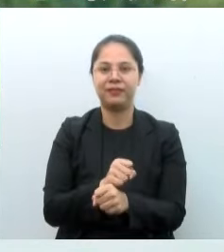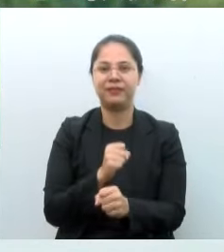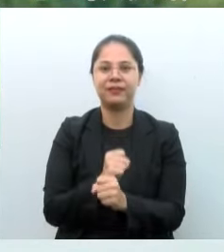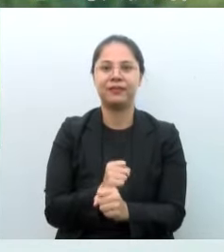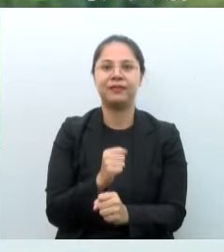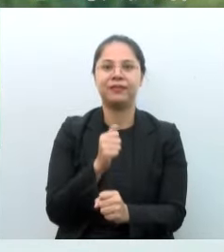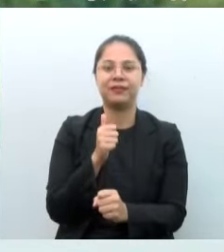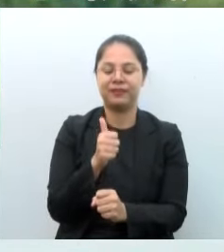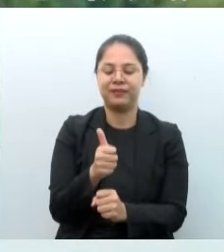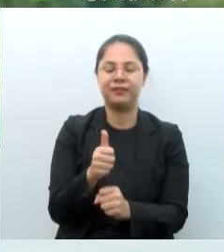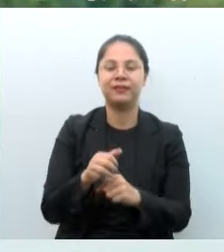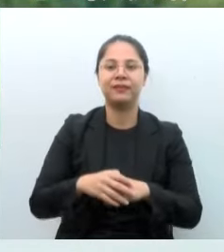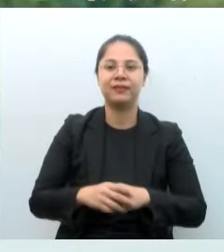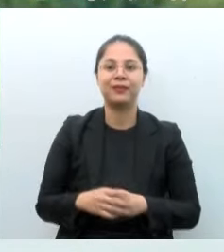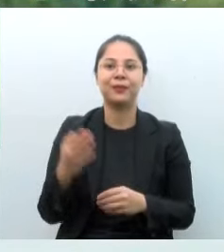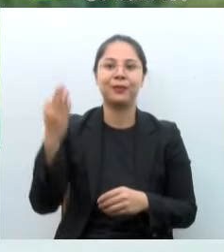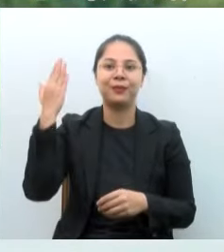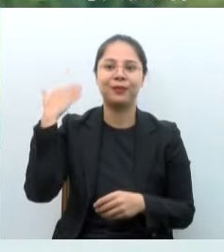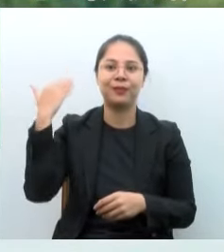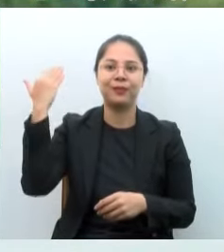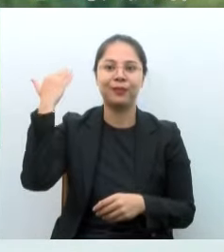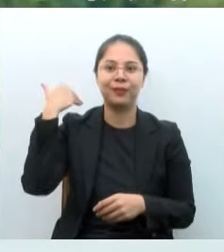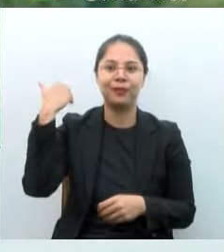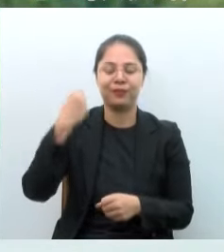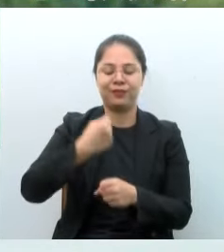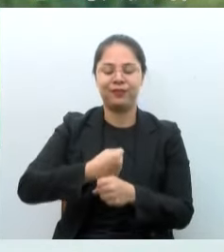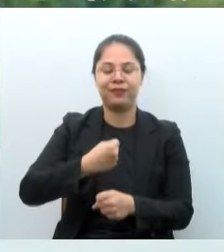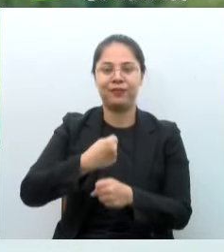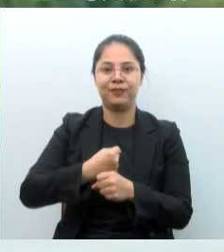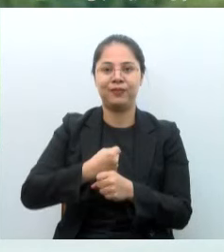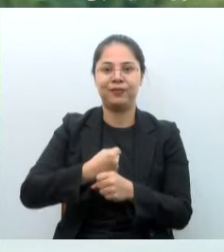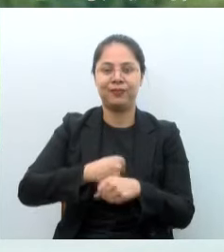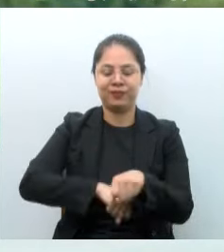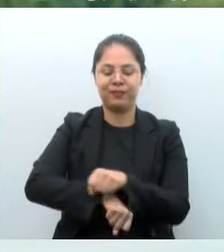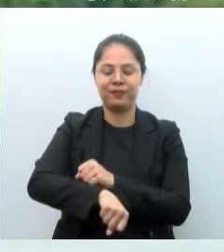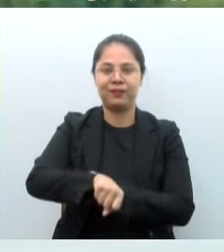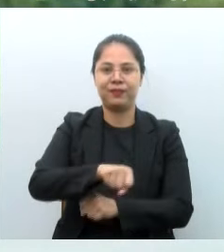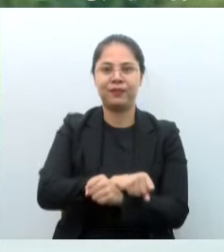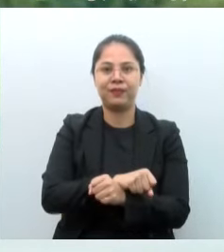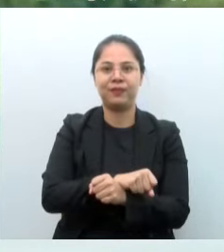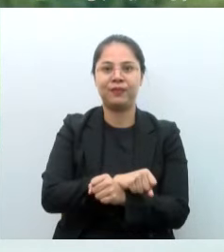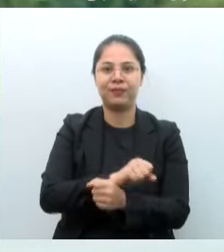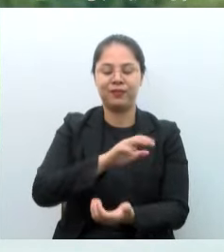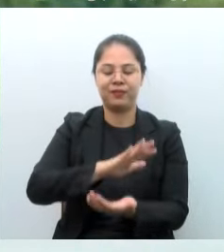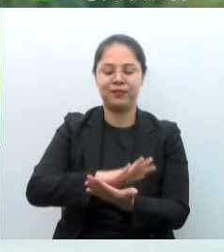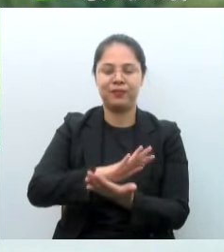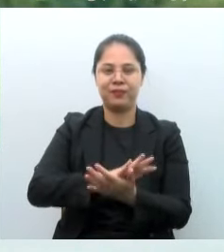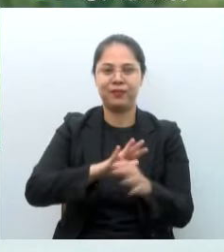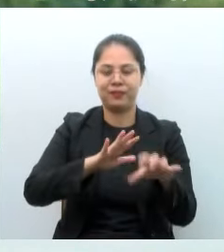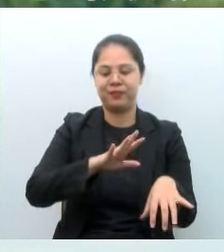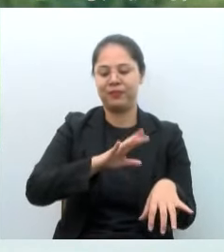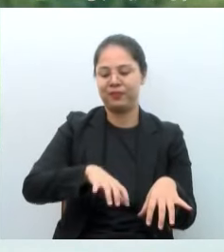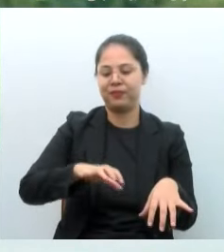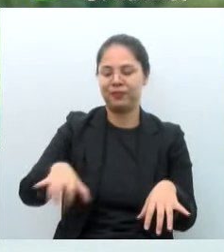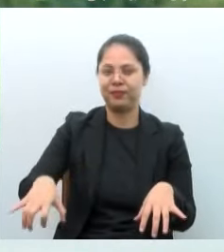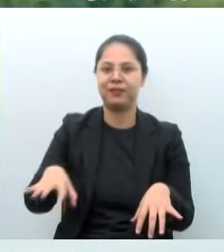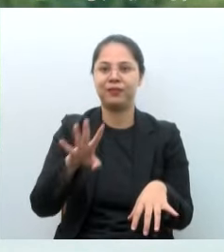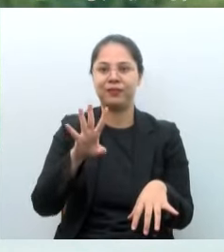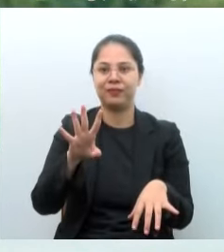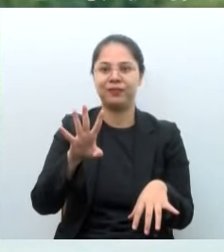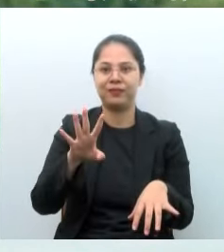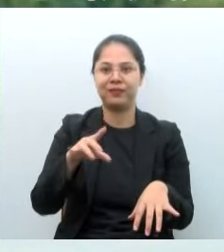นะครับเพราะฉะนั้นสมัยก่อนเราจะให้น้องๆธุรการในปฏิบัติงานนะครับ4โรงเรียนต่อ1คนบ้าง3โรงเรียนต่อ1คนบ้